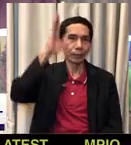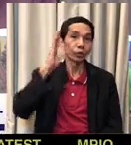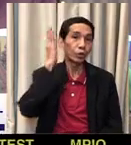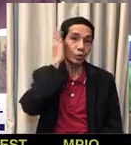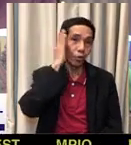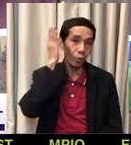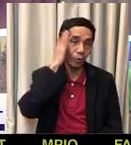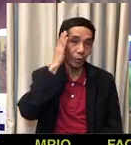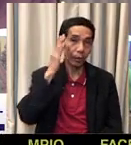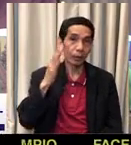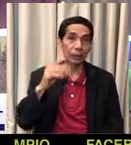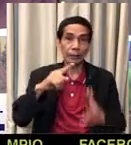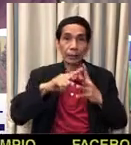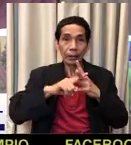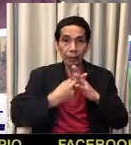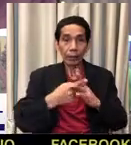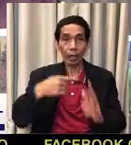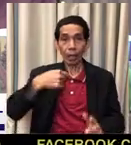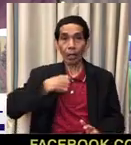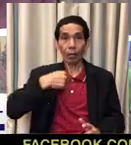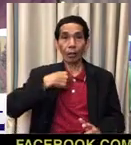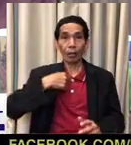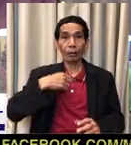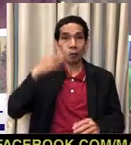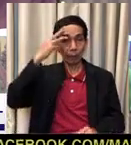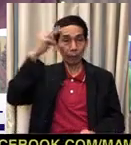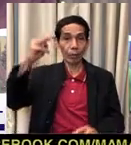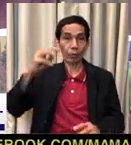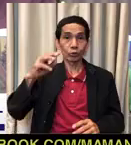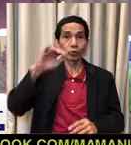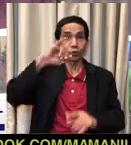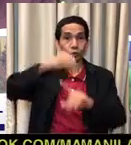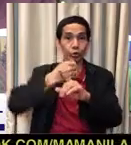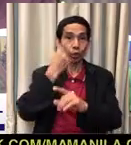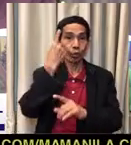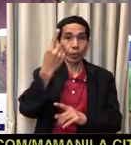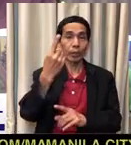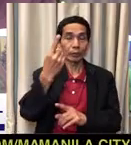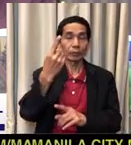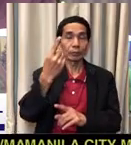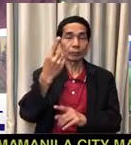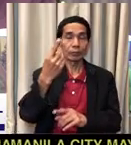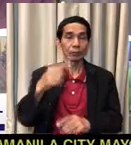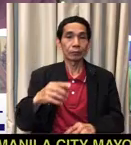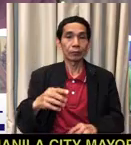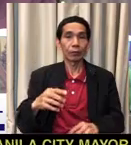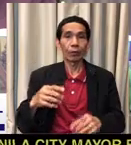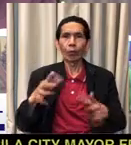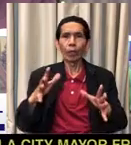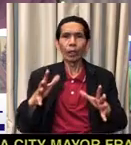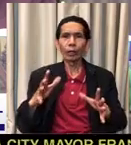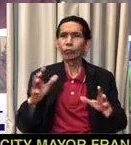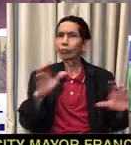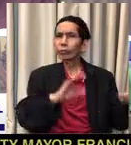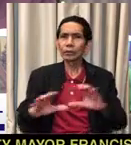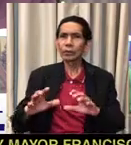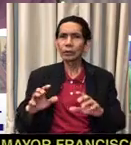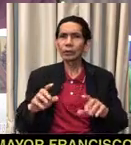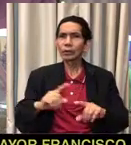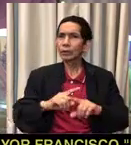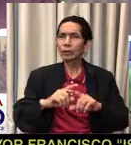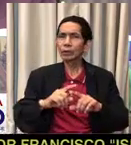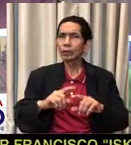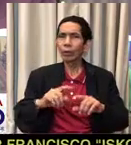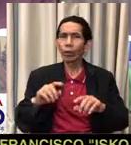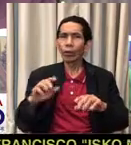Alam nyo ba, simula ako'y naging mayor, July 1, wala naman akong ginawa, ang kakaiba, ha?